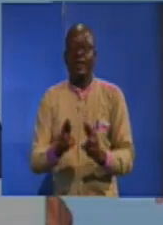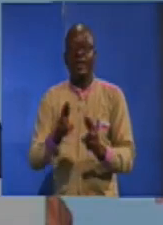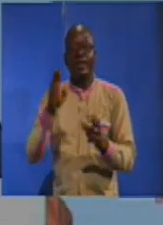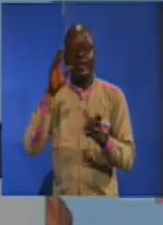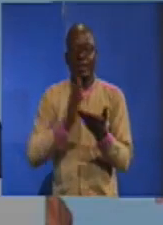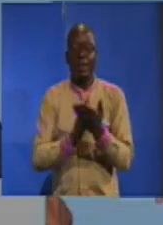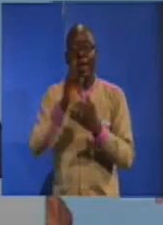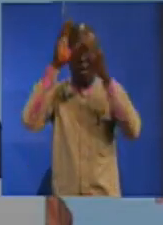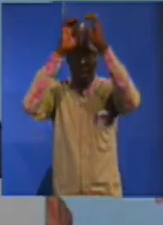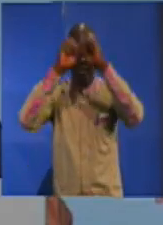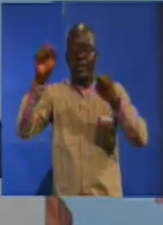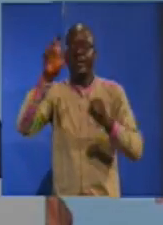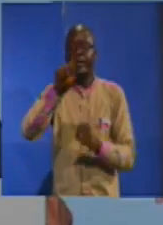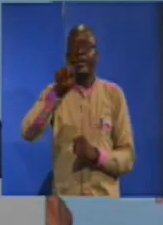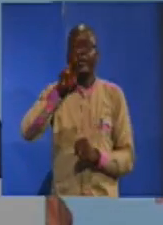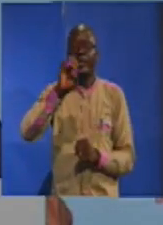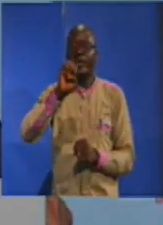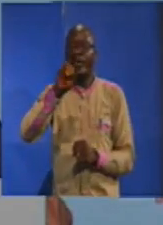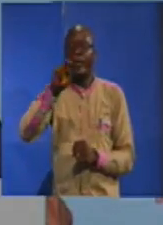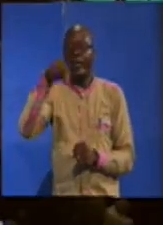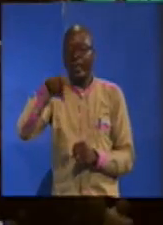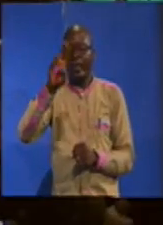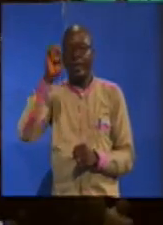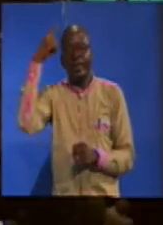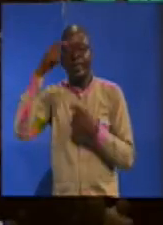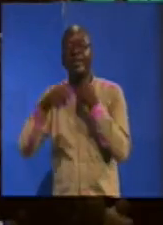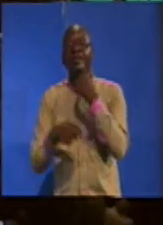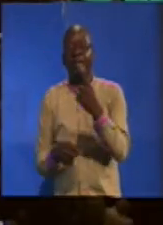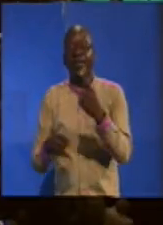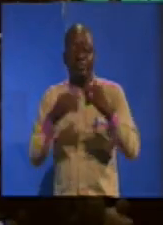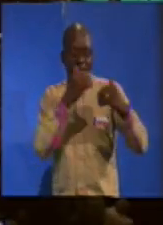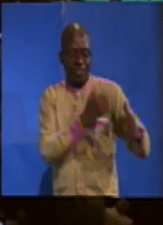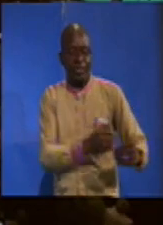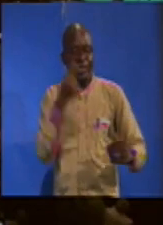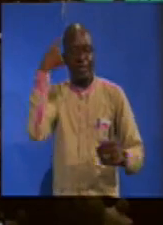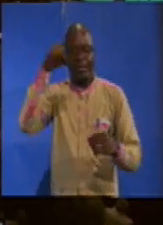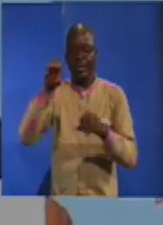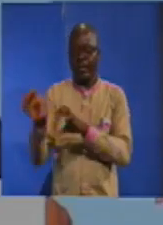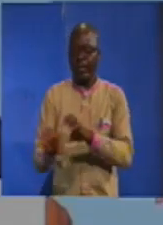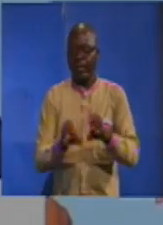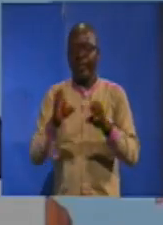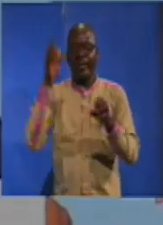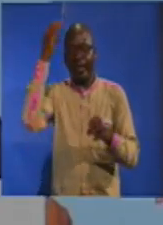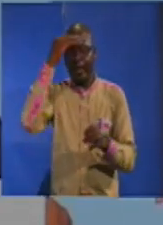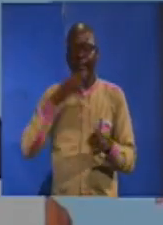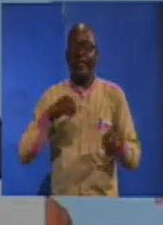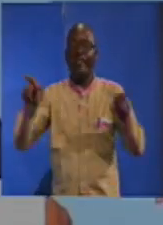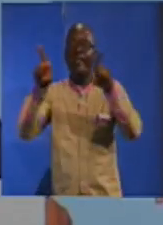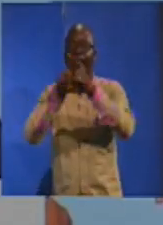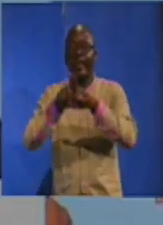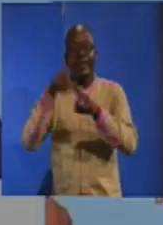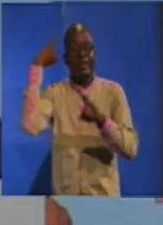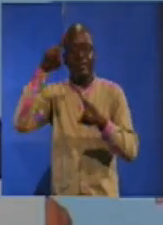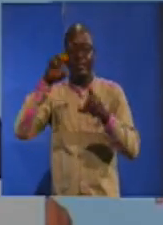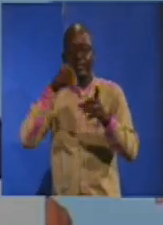Erdogan. Le président turc l'a qualifié de martyr. Proche allié de Mohamed Morsi et de la confrérie des frères musulmans, Erdogan blâme, je cite,